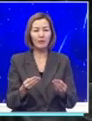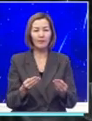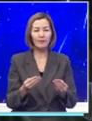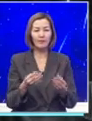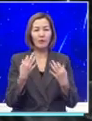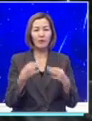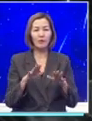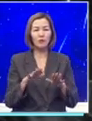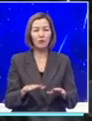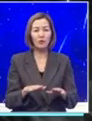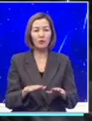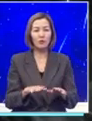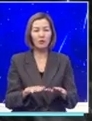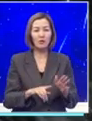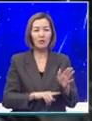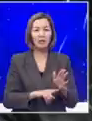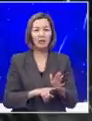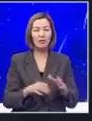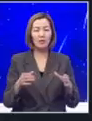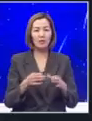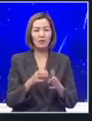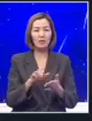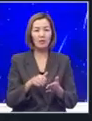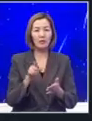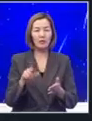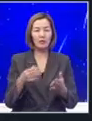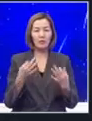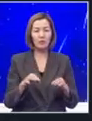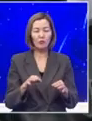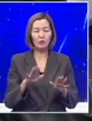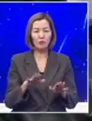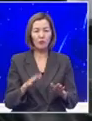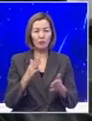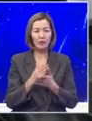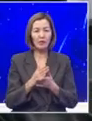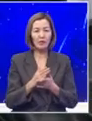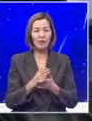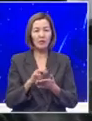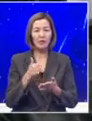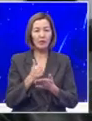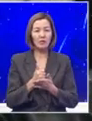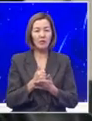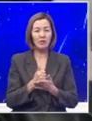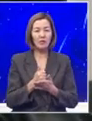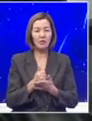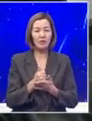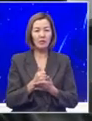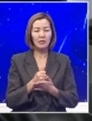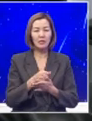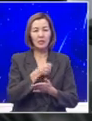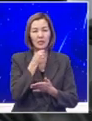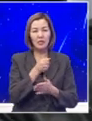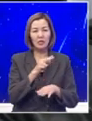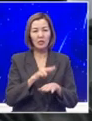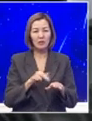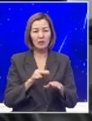бос орындар начальник отряда жасақ бастығы орны бос лауазымы начальник старший инспектор